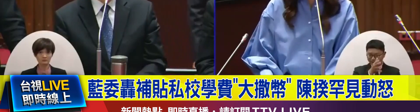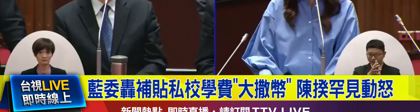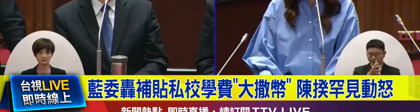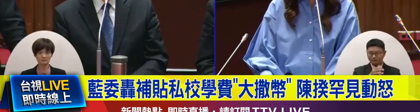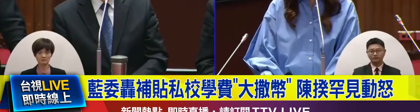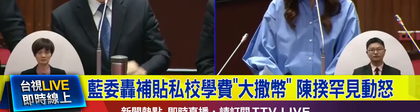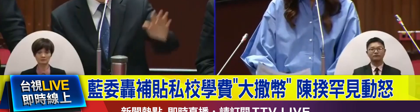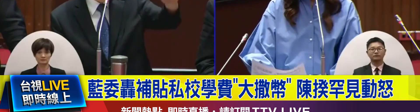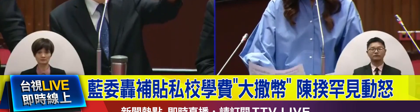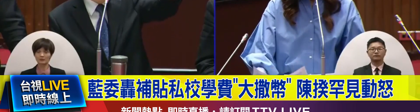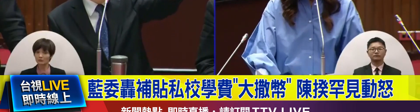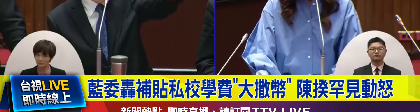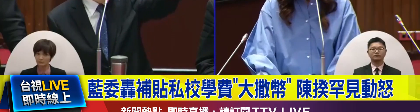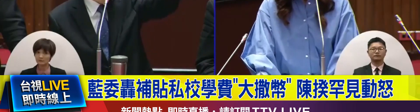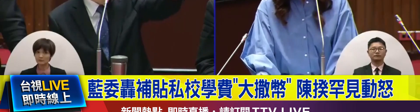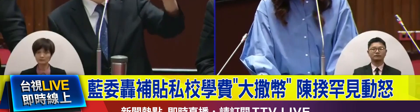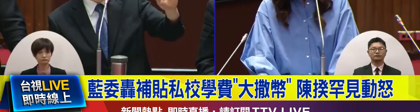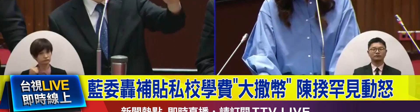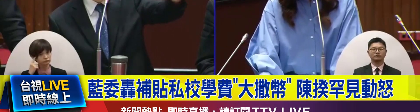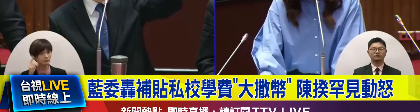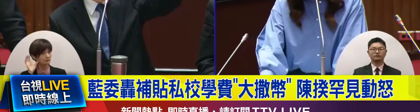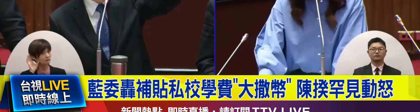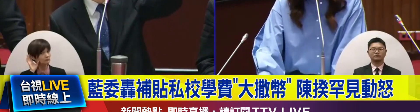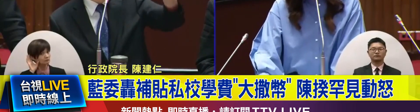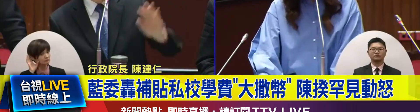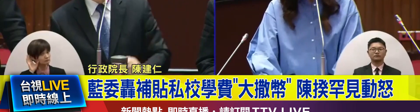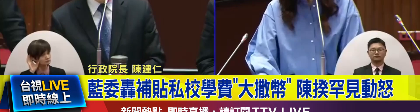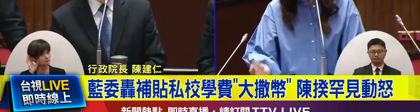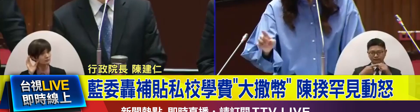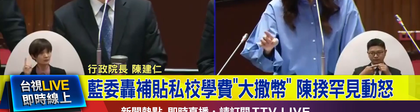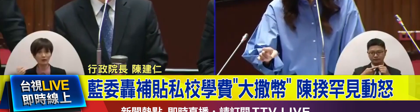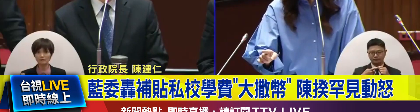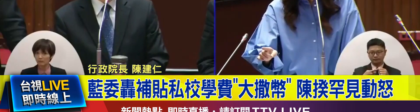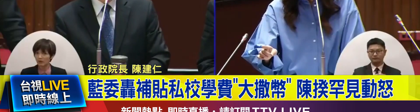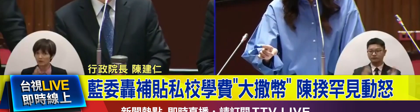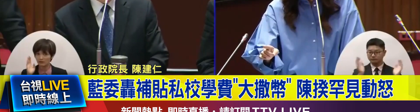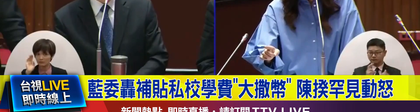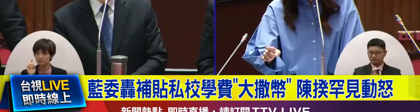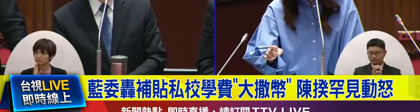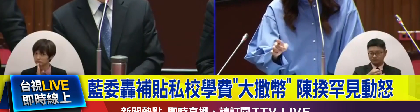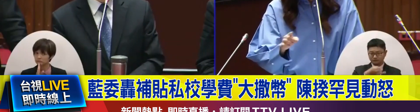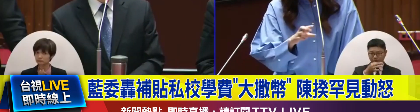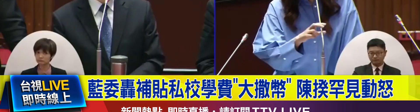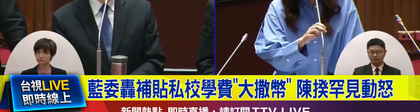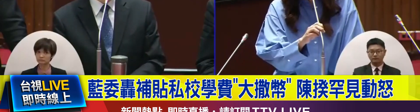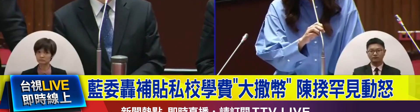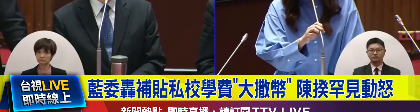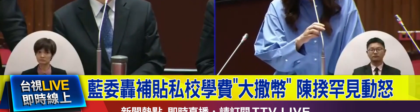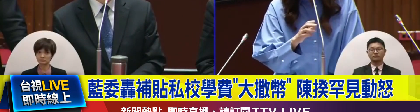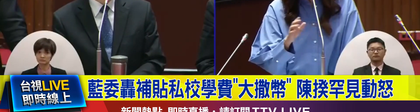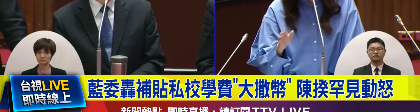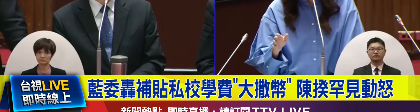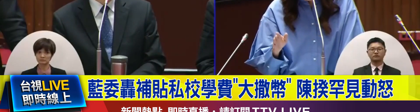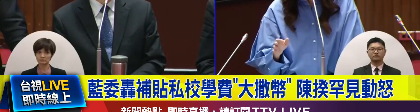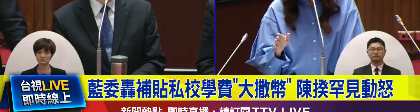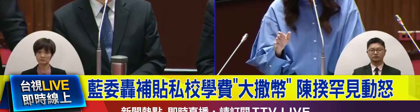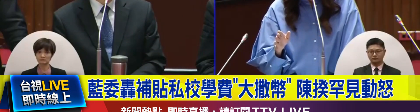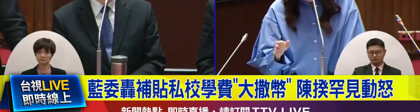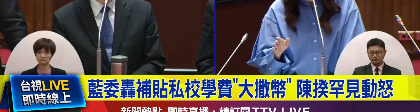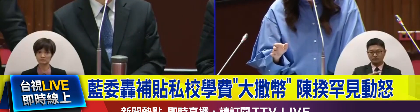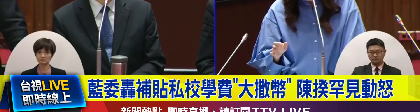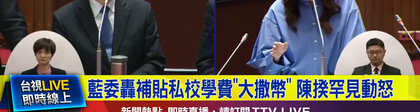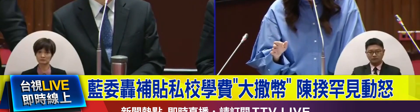是要问你吗？ 对啊，所以我觉得我听起来是你不赞成啊。 育儿津贴， 你是不赞成啊？ 补助年